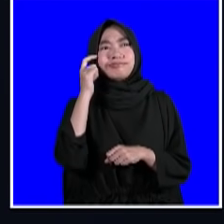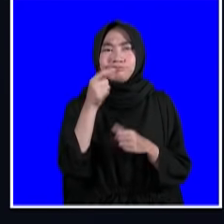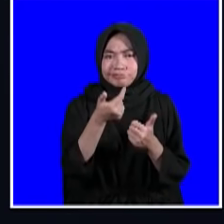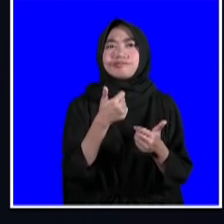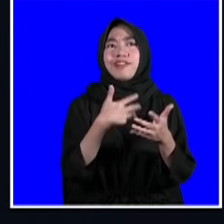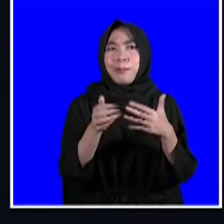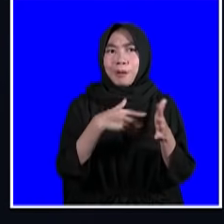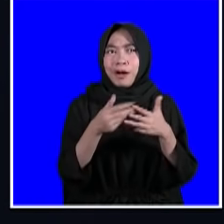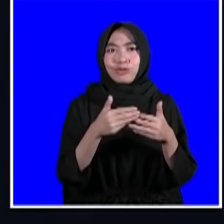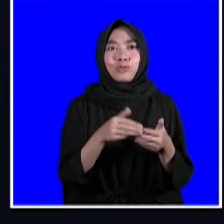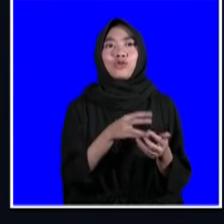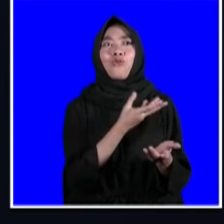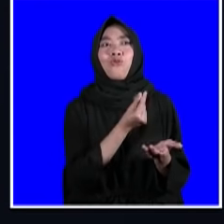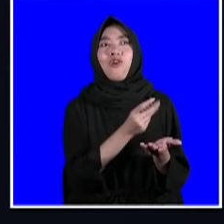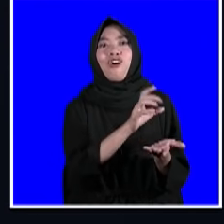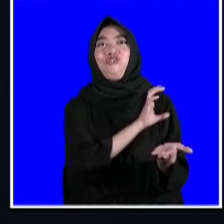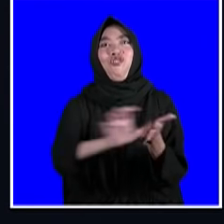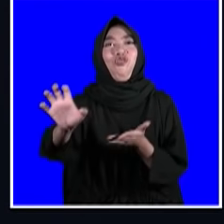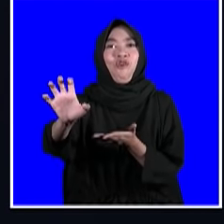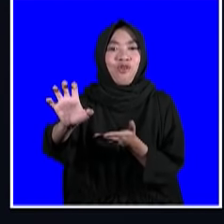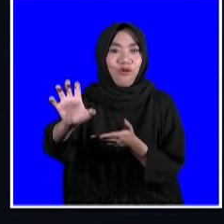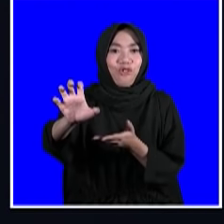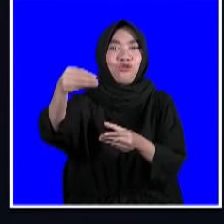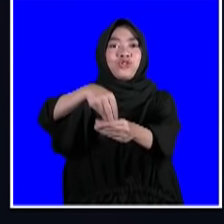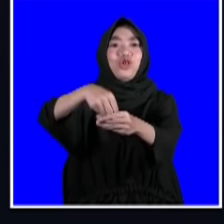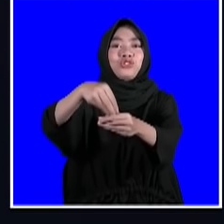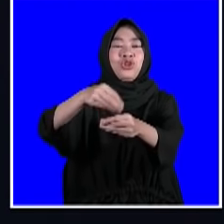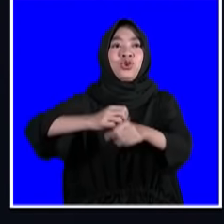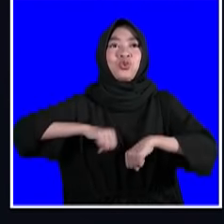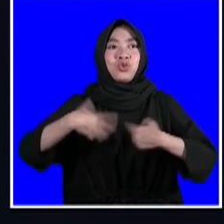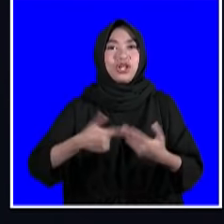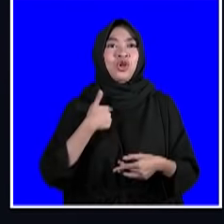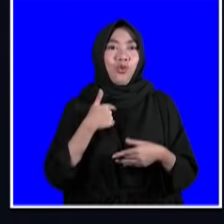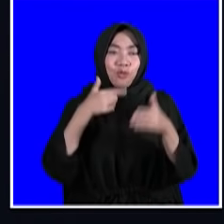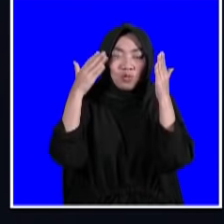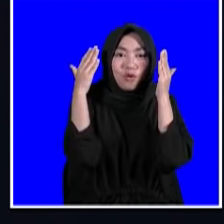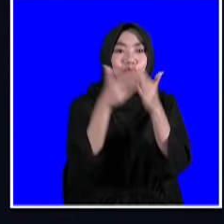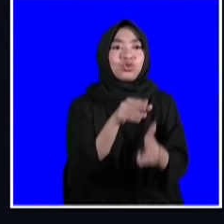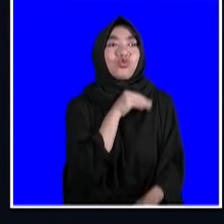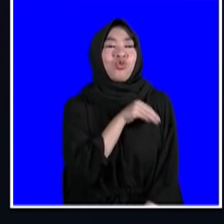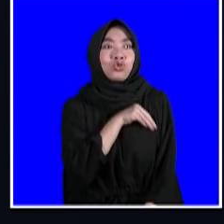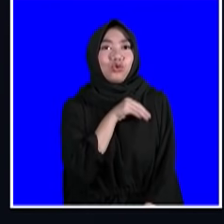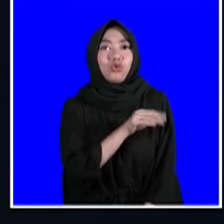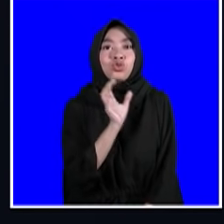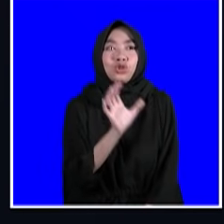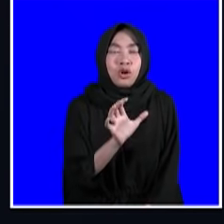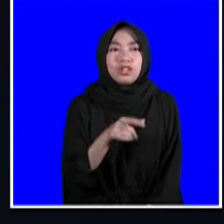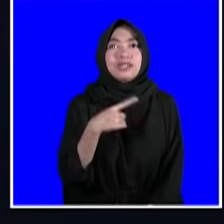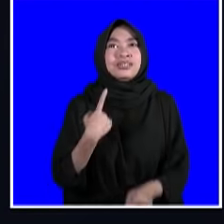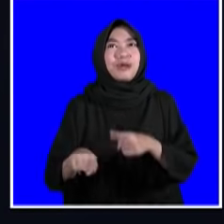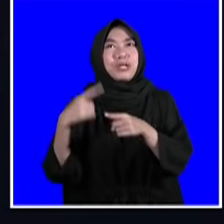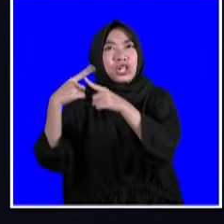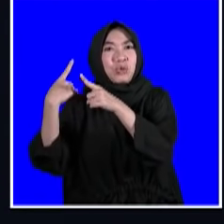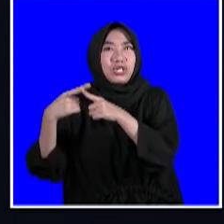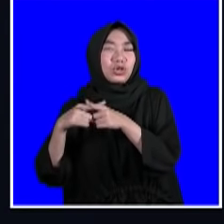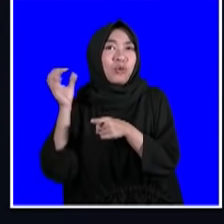tidak kebablasan. Coba Ibu bayangkan, kalau kita cuma fokus pada keuntungannya aja sehingga kita